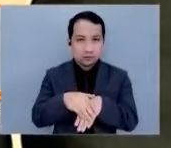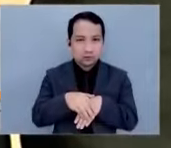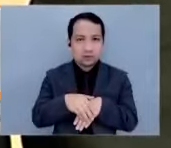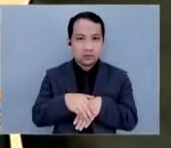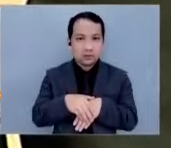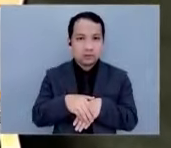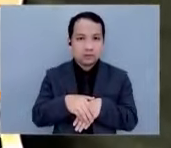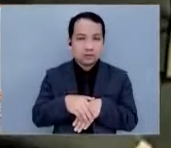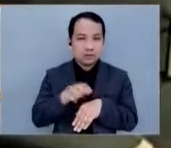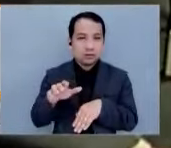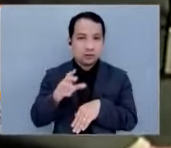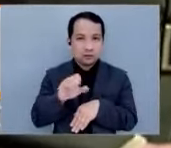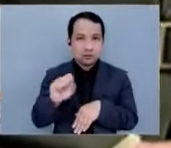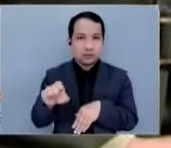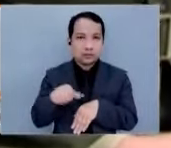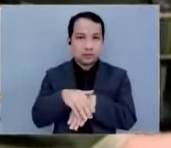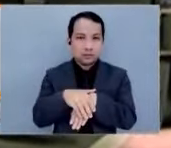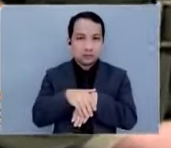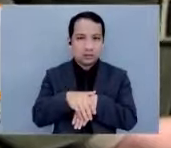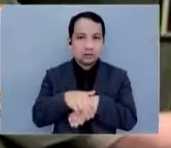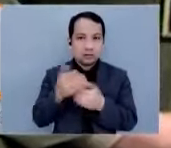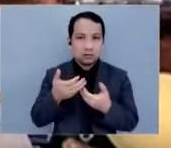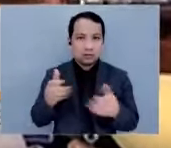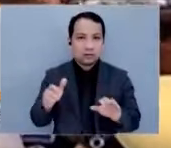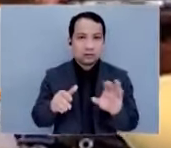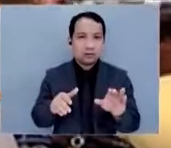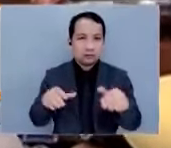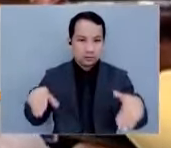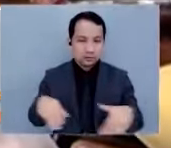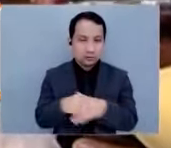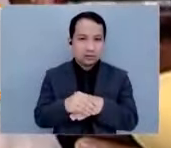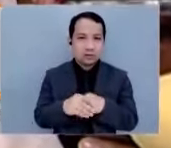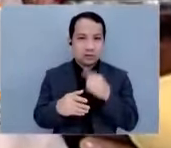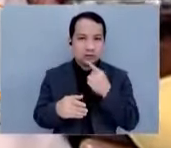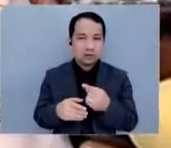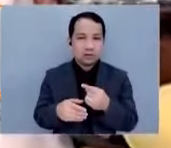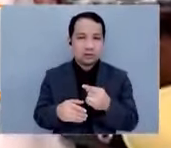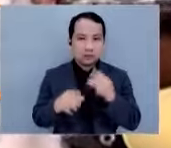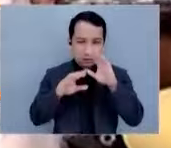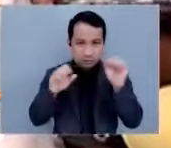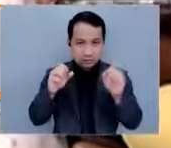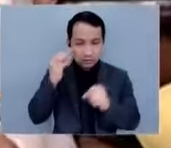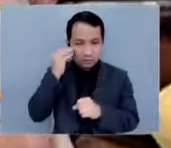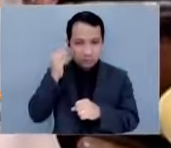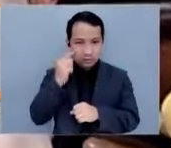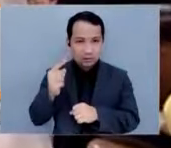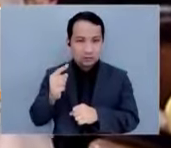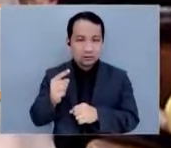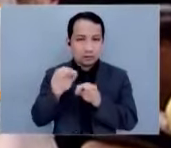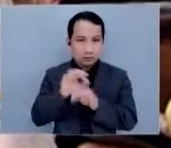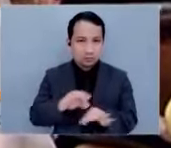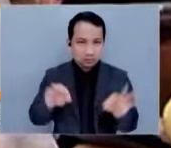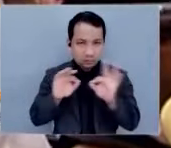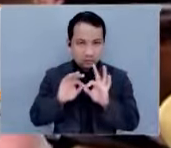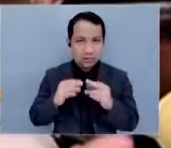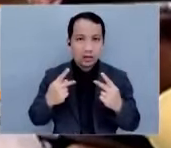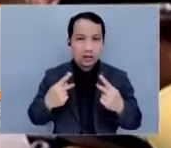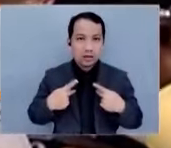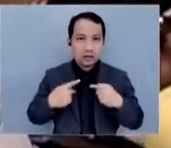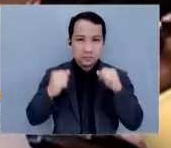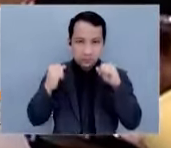case o pagsasawalang bisa ng kanilang kasal. Ayon kay Senate President Mig Subiri, kailangang magkaroon ng kasunduan